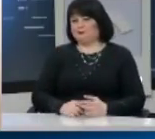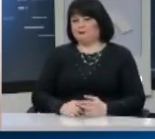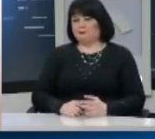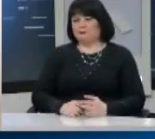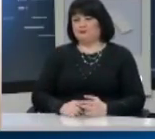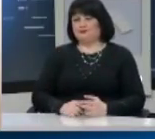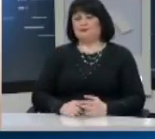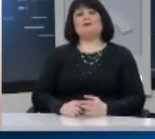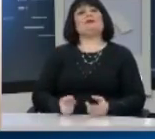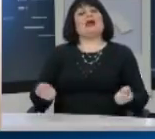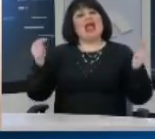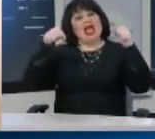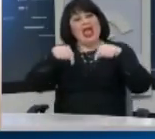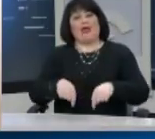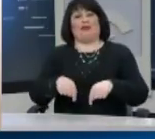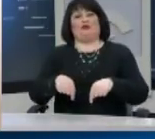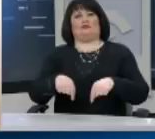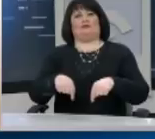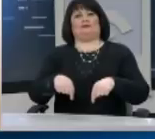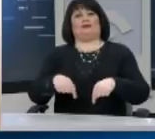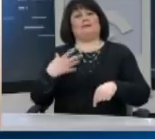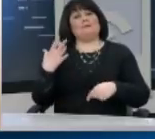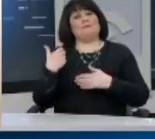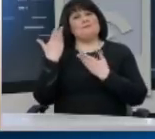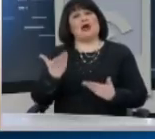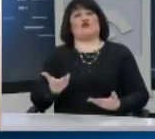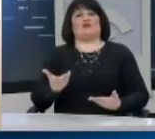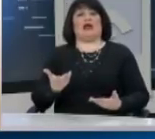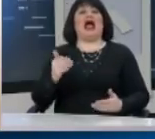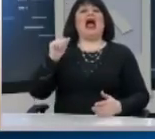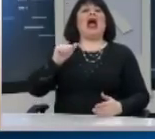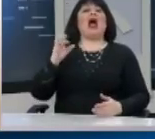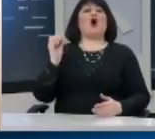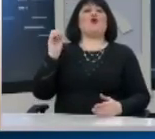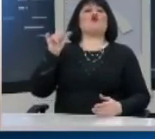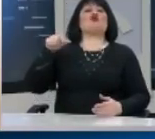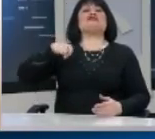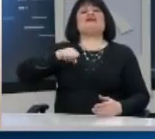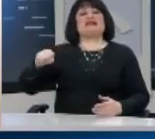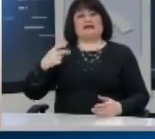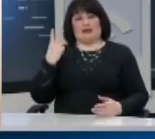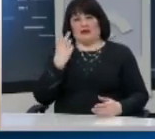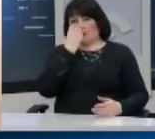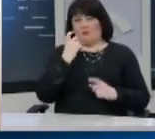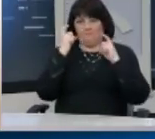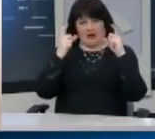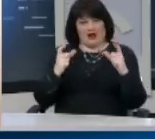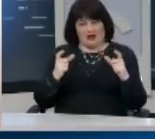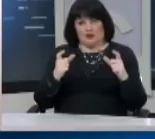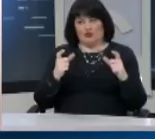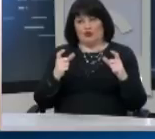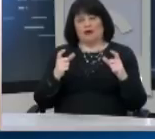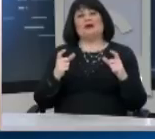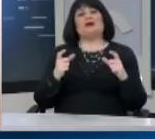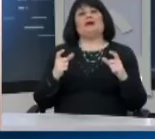είμασταν λοιπόν παρόντες είμαστε παρόντες για το βιτς στις 2 μαΐου